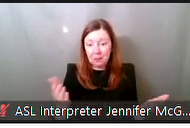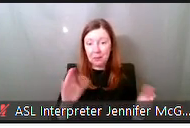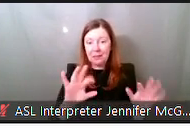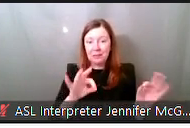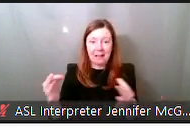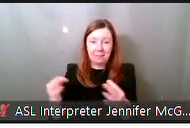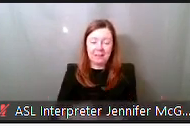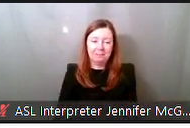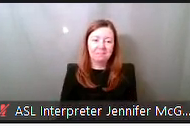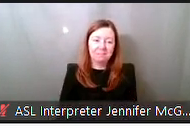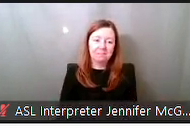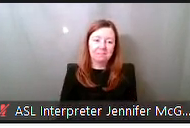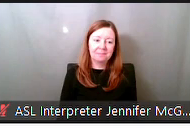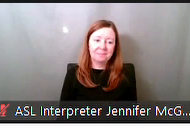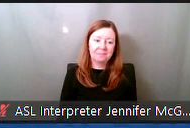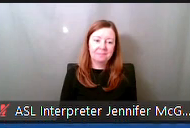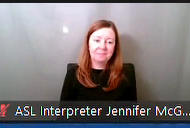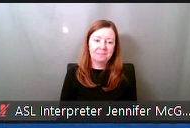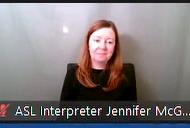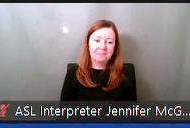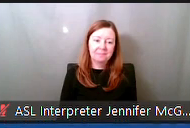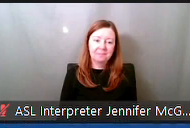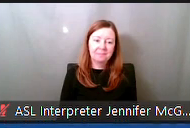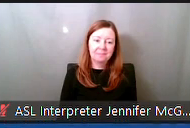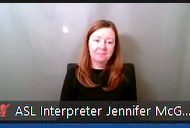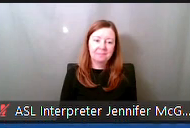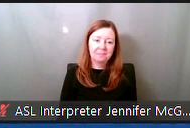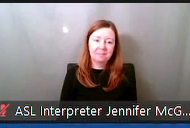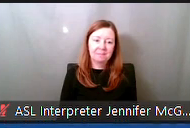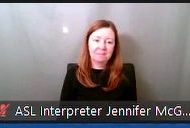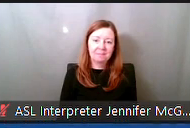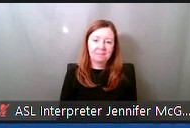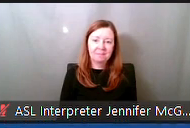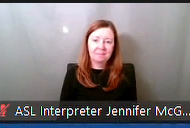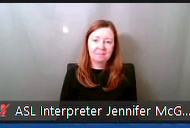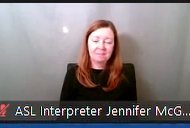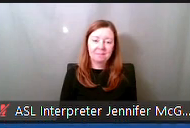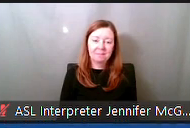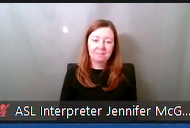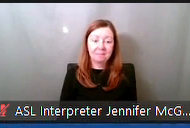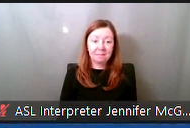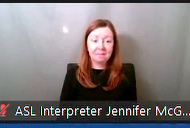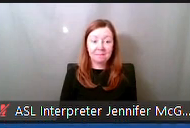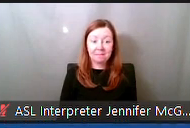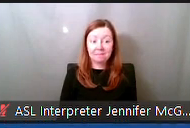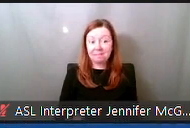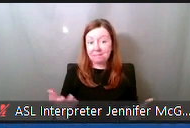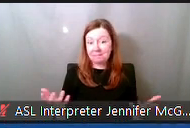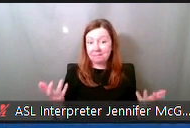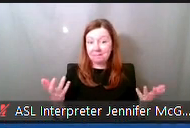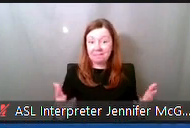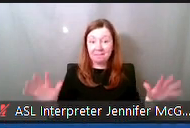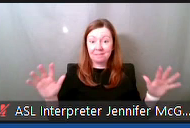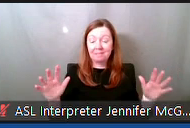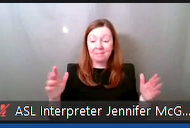这些呢，我们都可以跟你分享，让你跟你的家人分享。好，